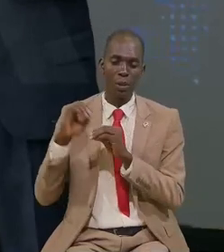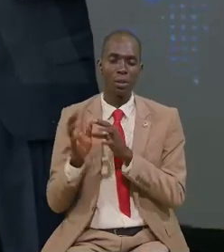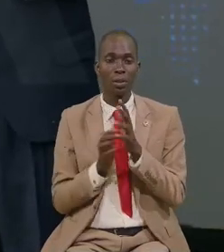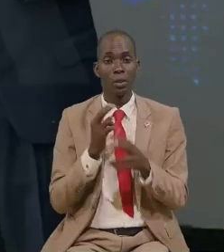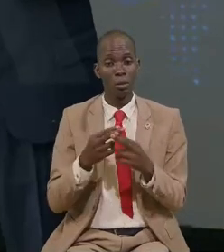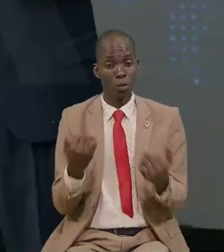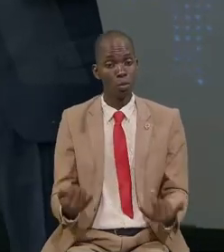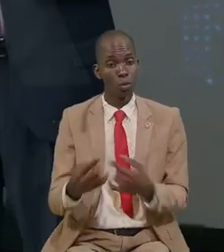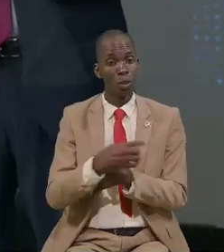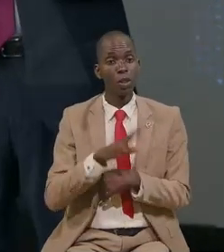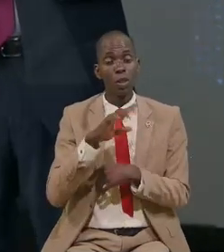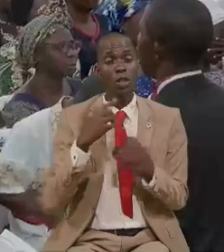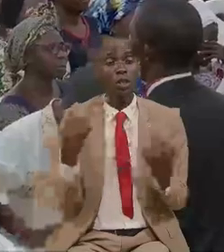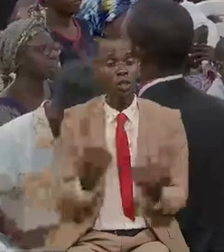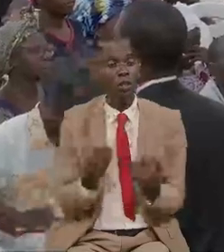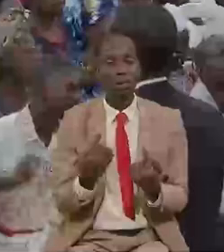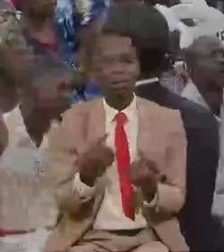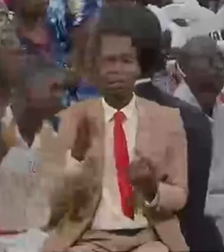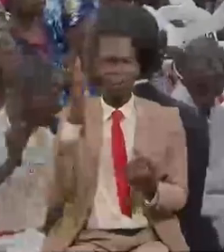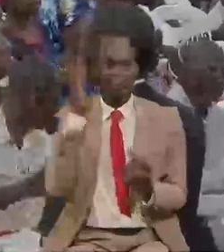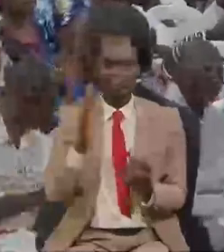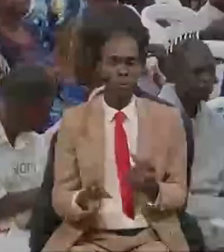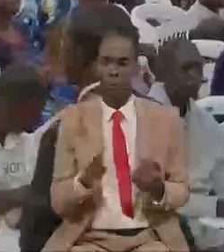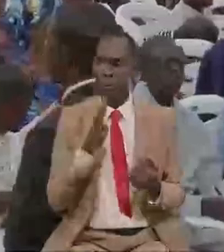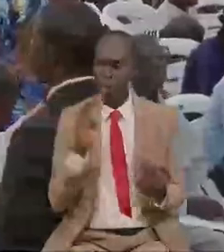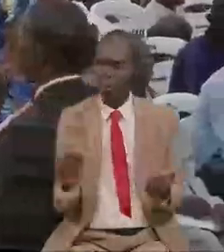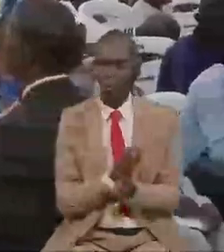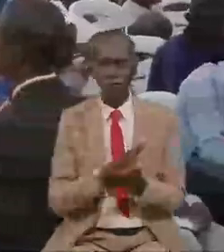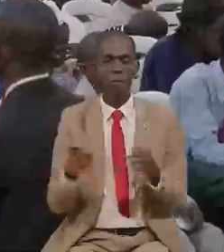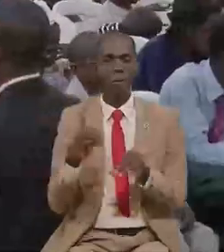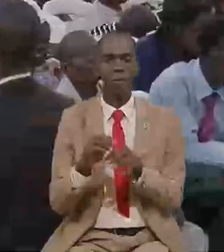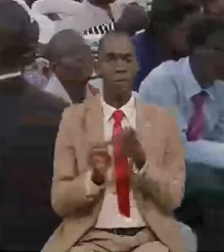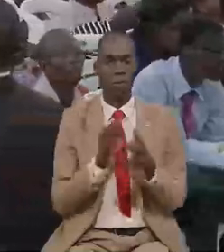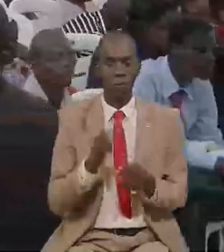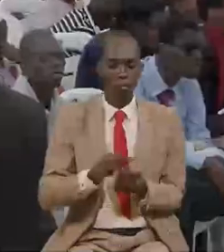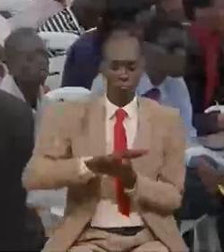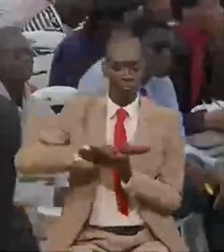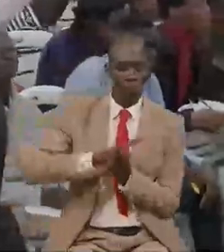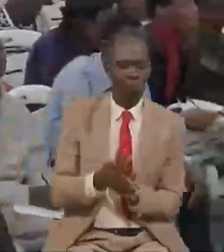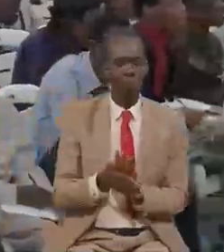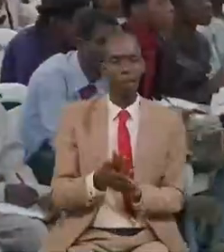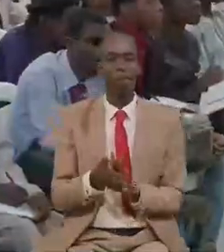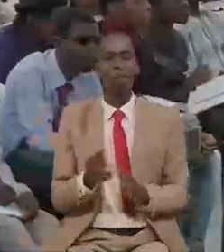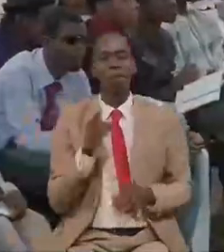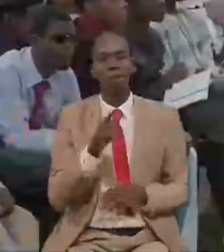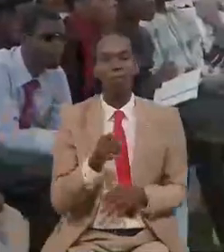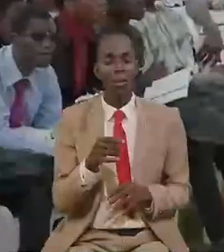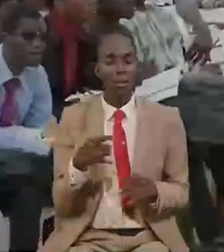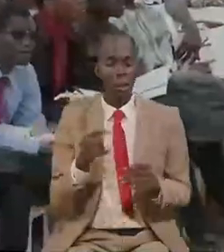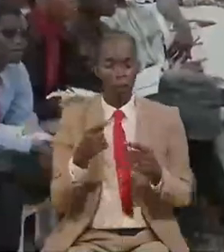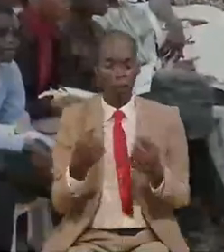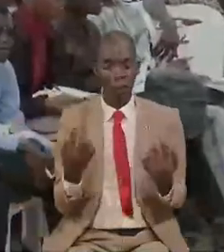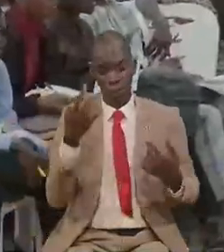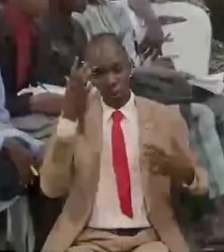Aujourd'hui, ton péché sera ôté, foulé aux pieds. Il n'aura plus